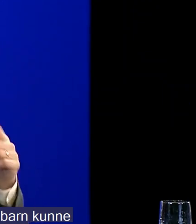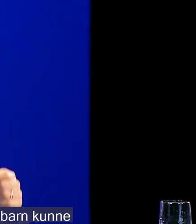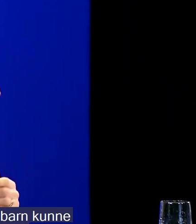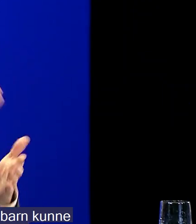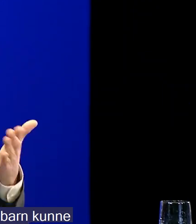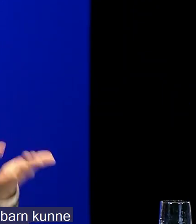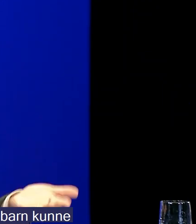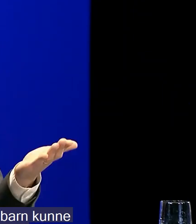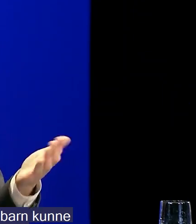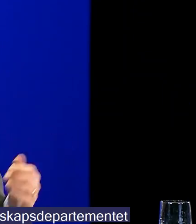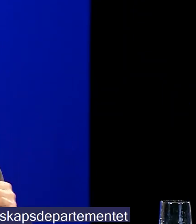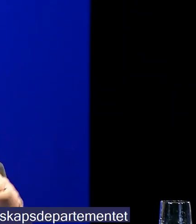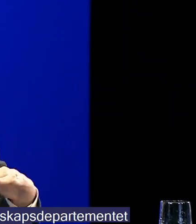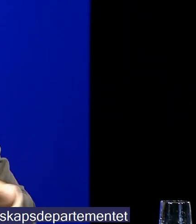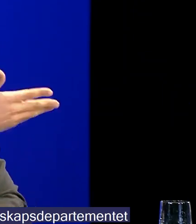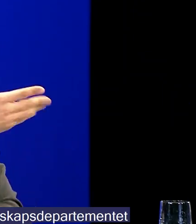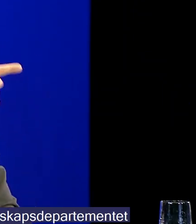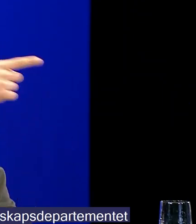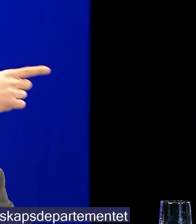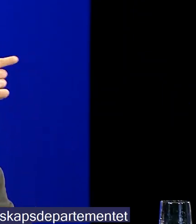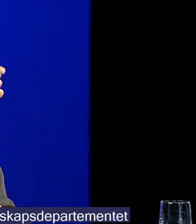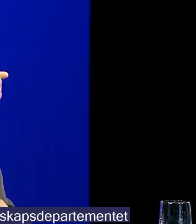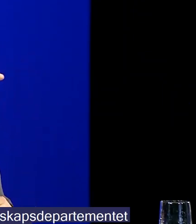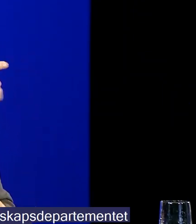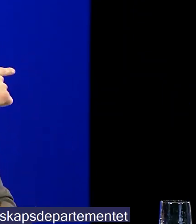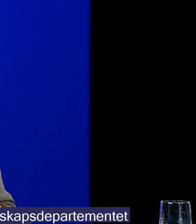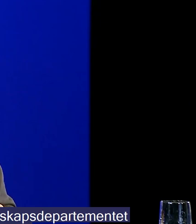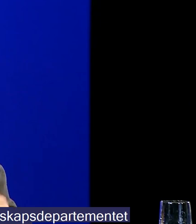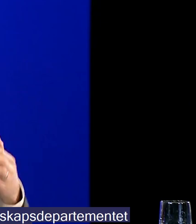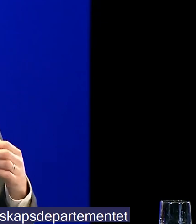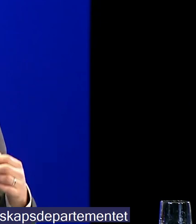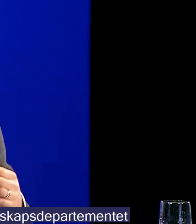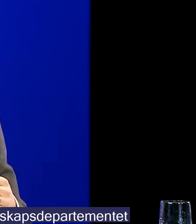bedre tilbud på tegnspråk. Så tegnspråkløftet har blitt søkt om,